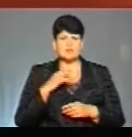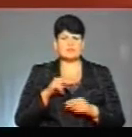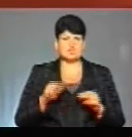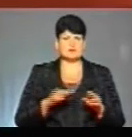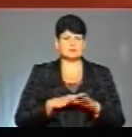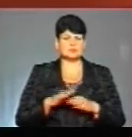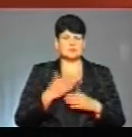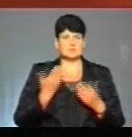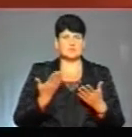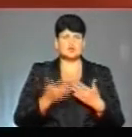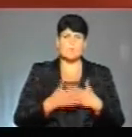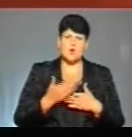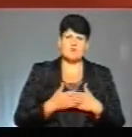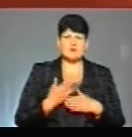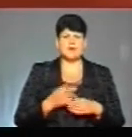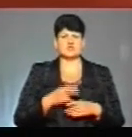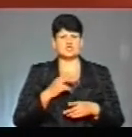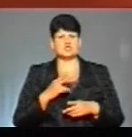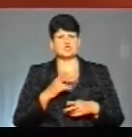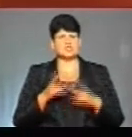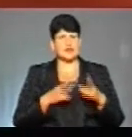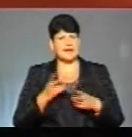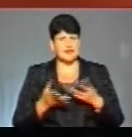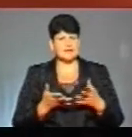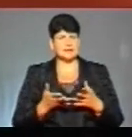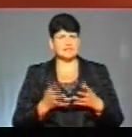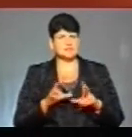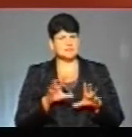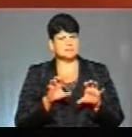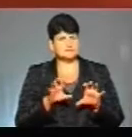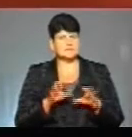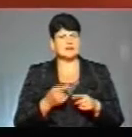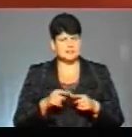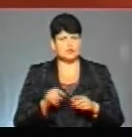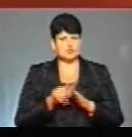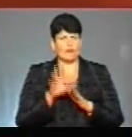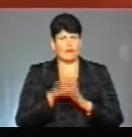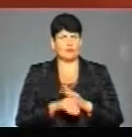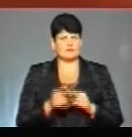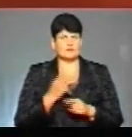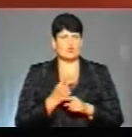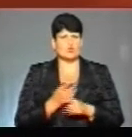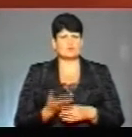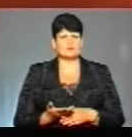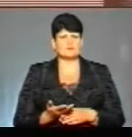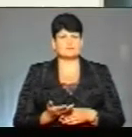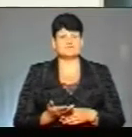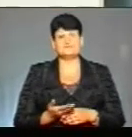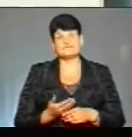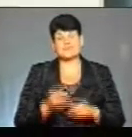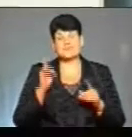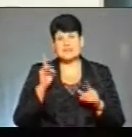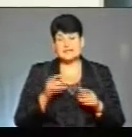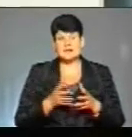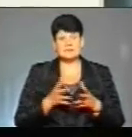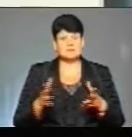не дотримується? Чи навіть похвала, чи критика також враховується до цих настанов про заборону оголошення оцінки? Знаєте,